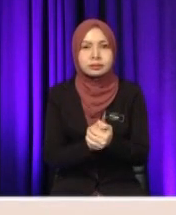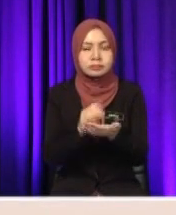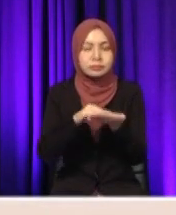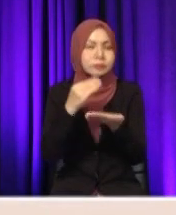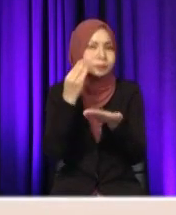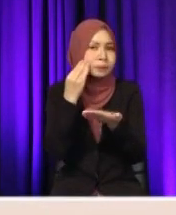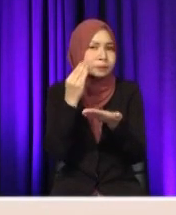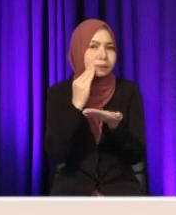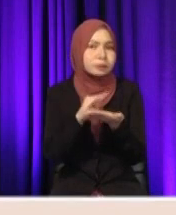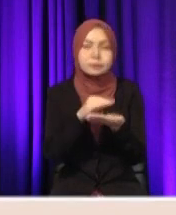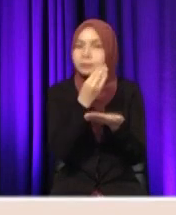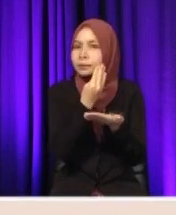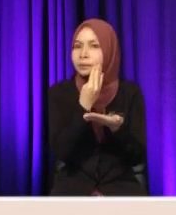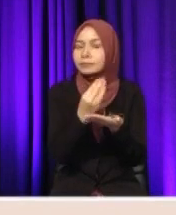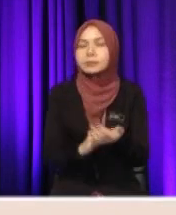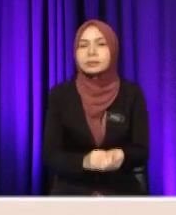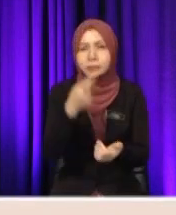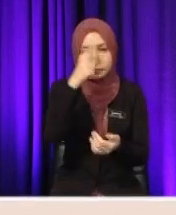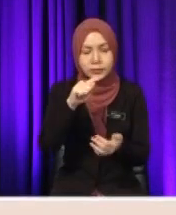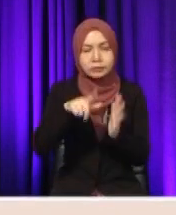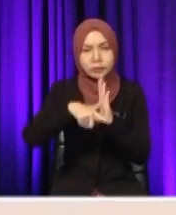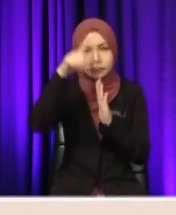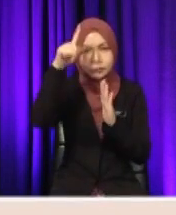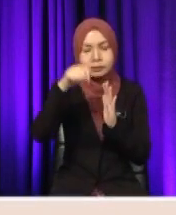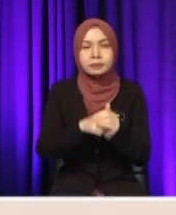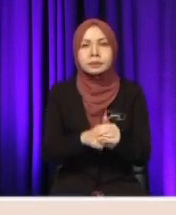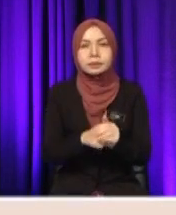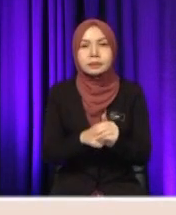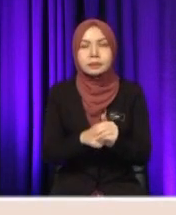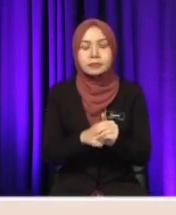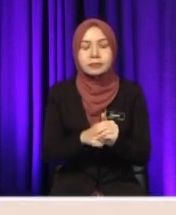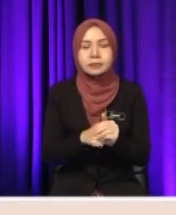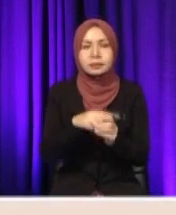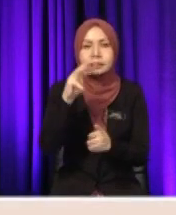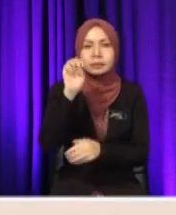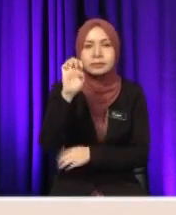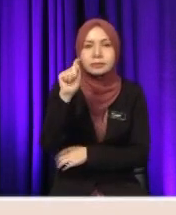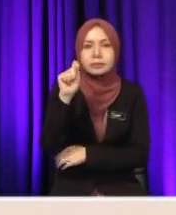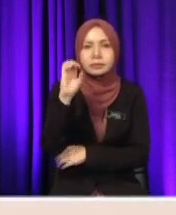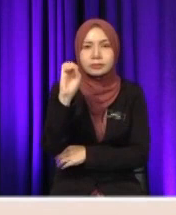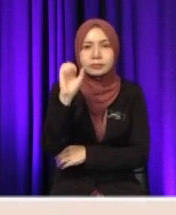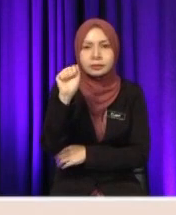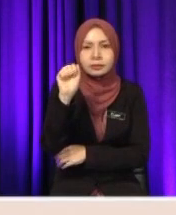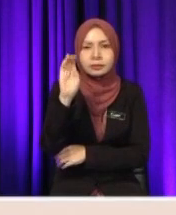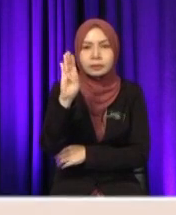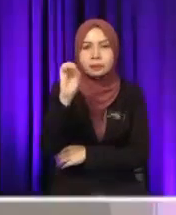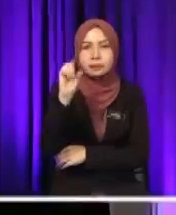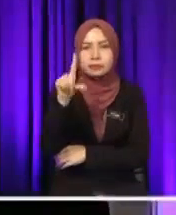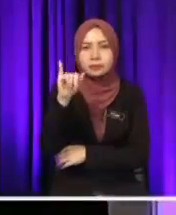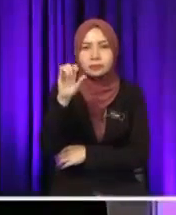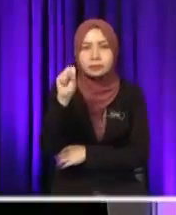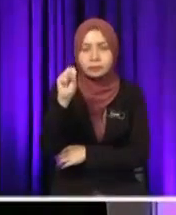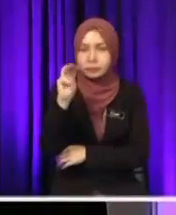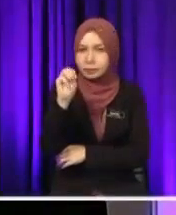Bahan-bahan untuk meningkatkan metabolisme badan, iaitu pil-pil tambahan pada tubuh badan supaya badan kita lebih segar. So,